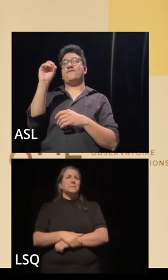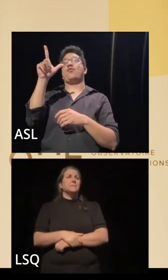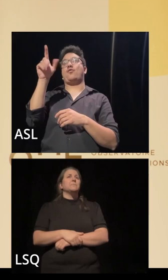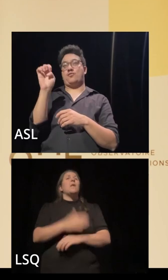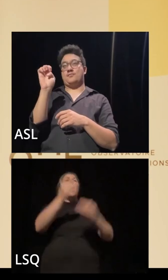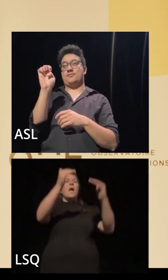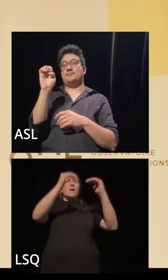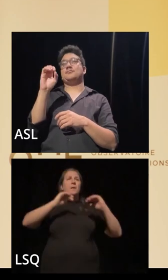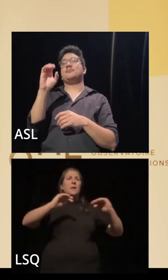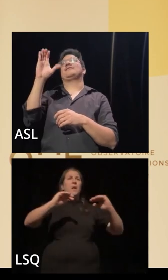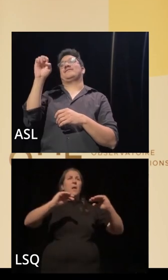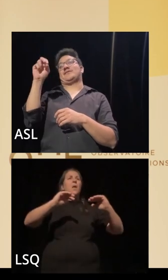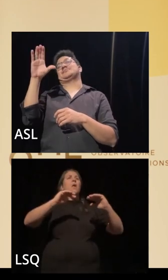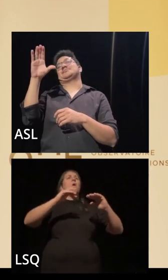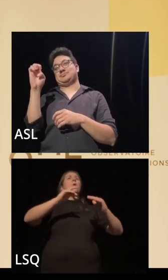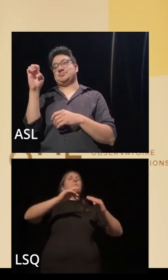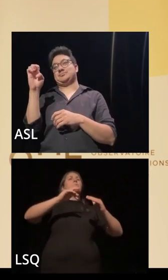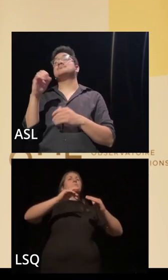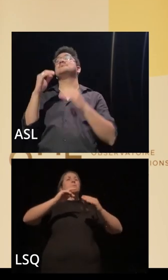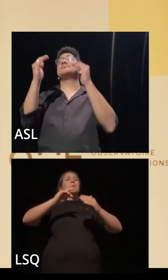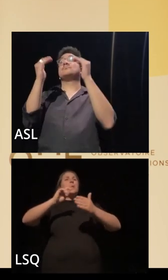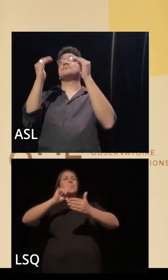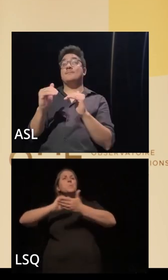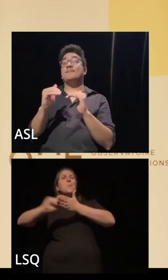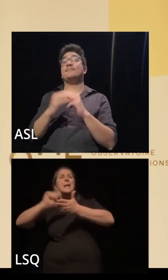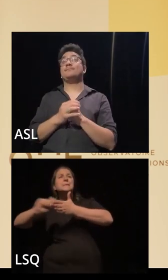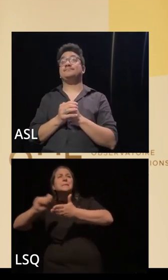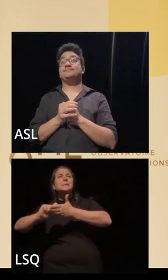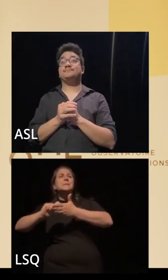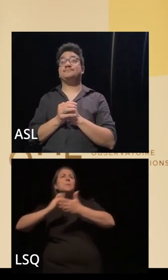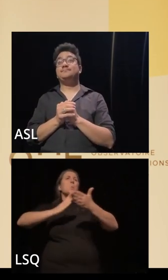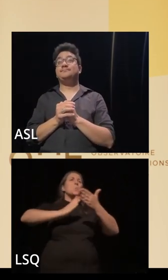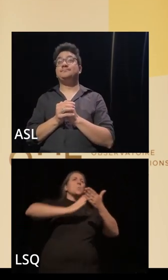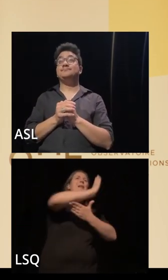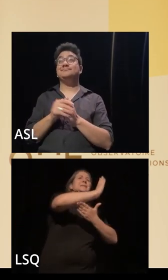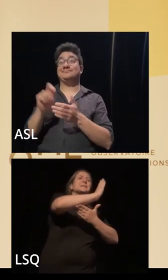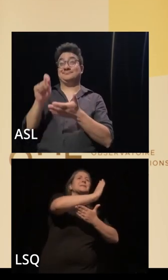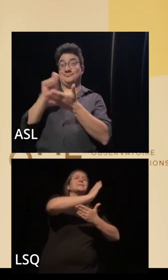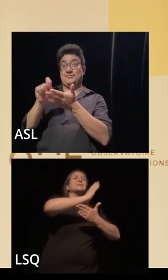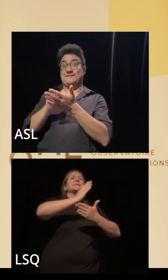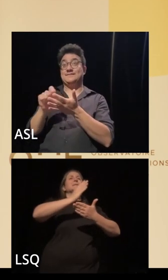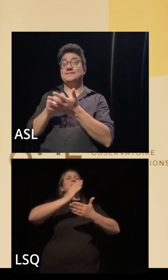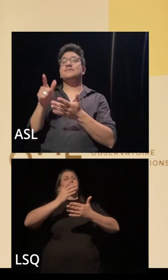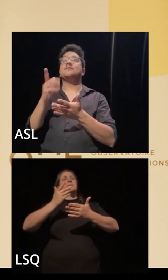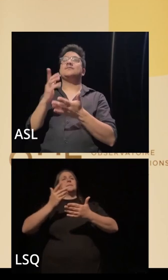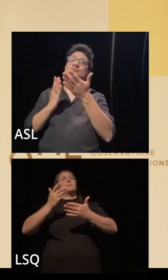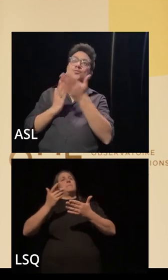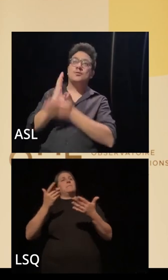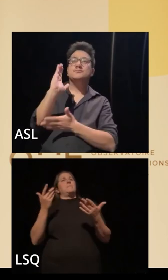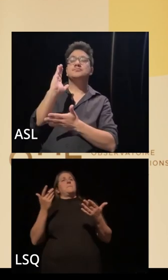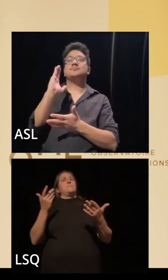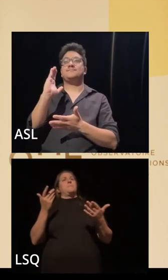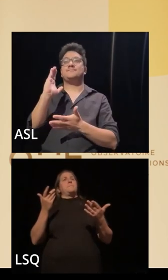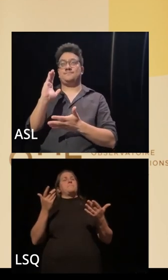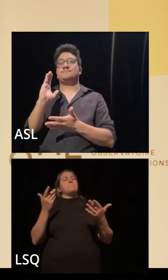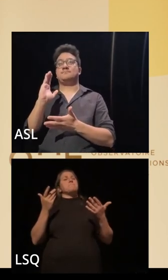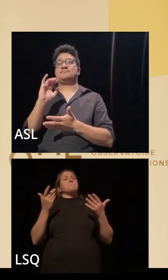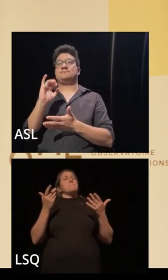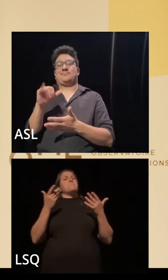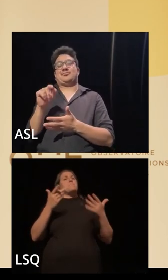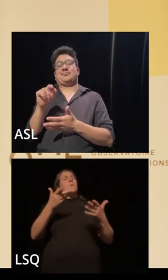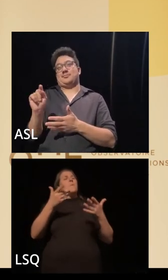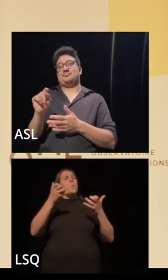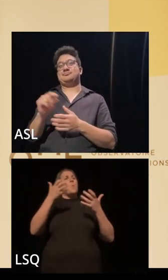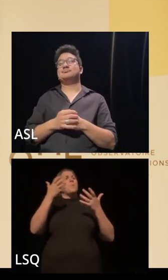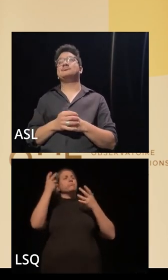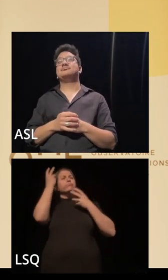rites comme les droits et rites comme des rites, comme des rituels. Et dans la continuité en fait de cette réflexion